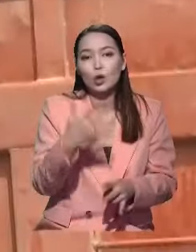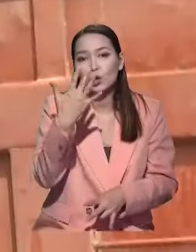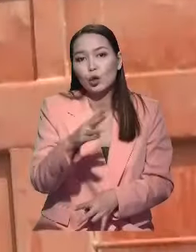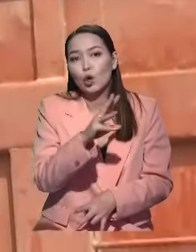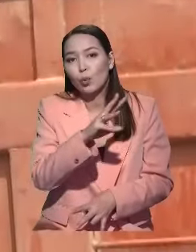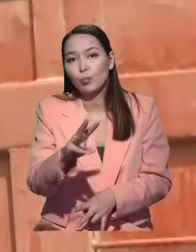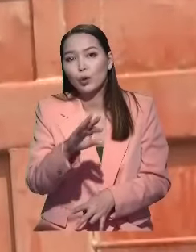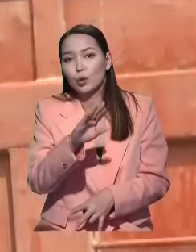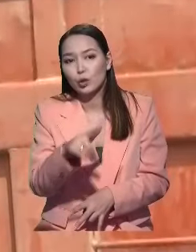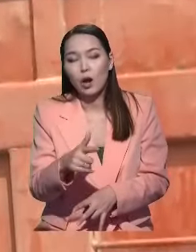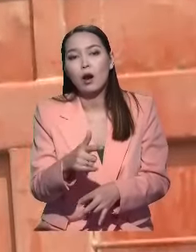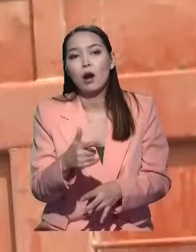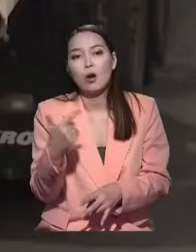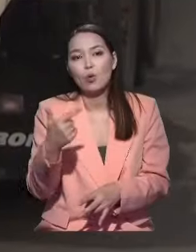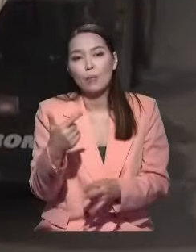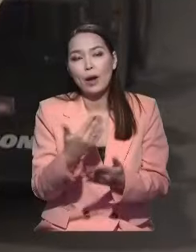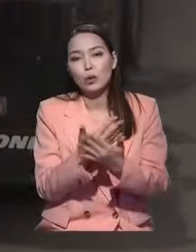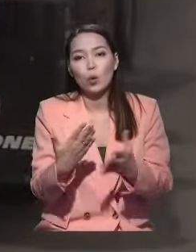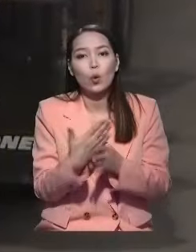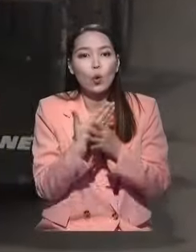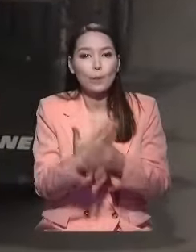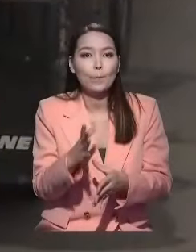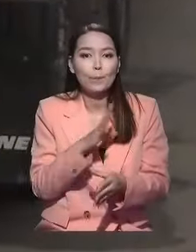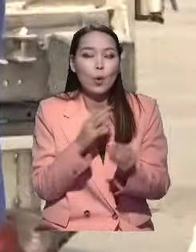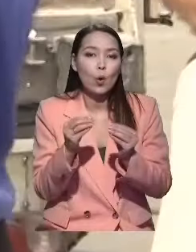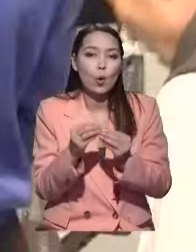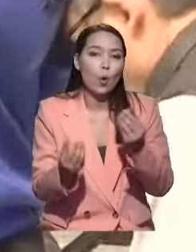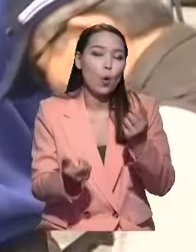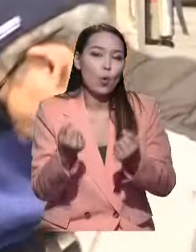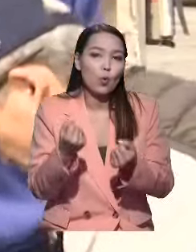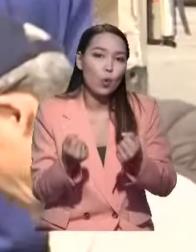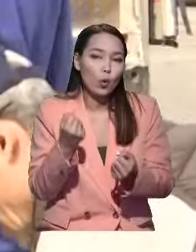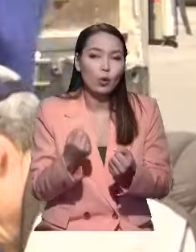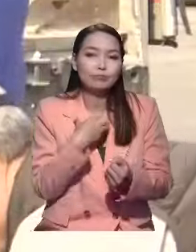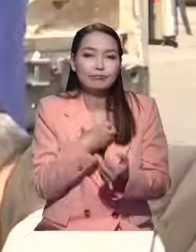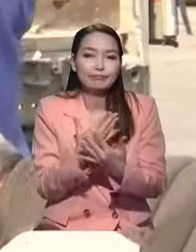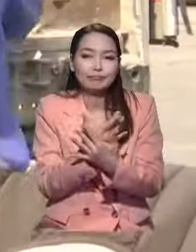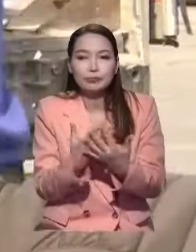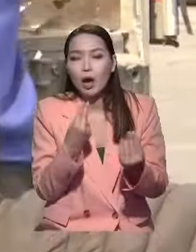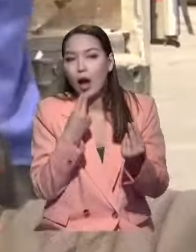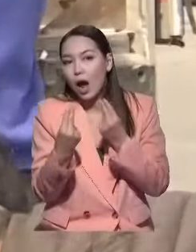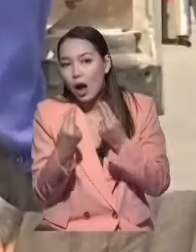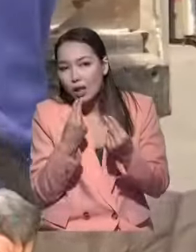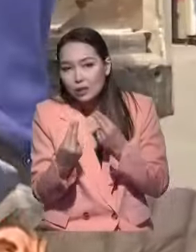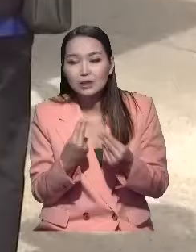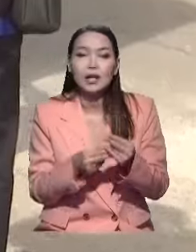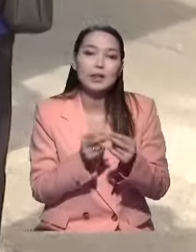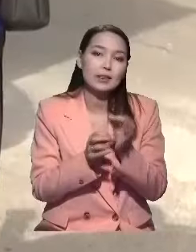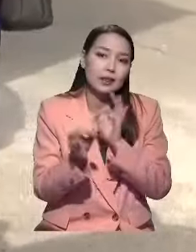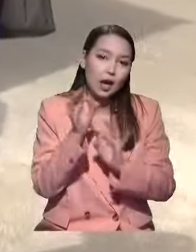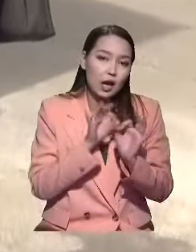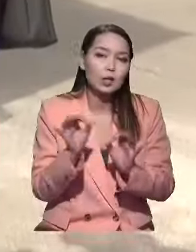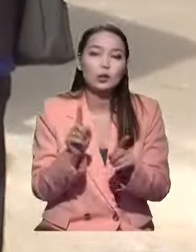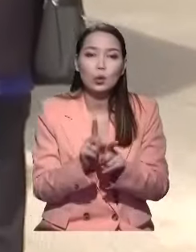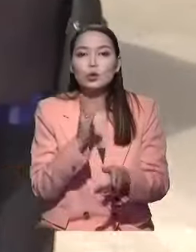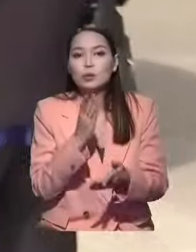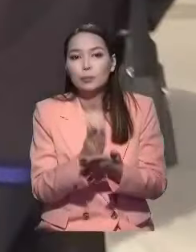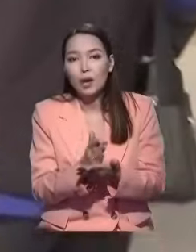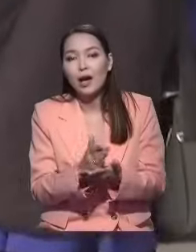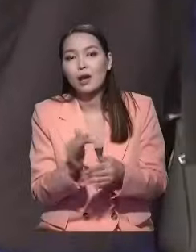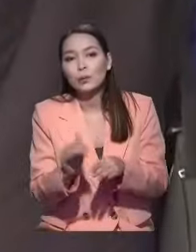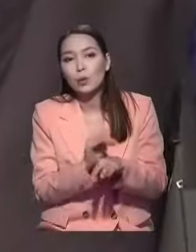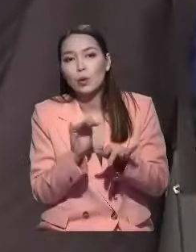миллион теңгеден асатын гуманитарлық көмек көрсетті. 10 көлікте тұрмысқа қажетті заттардан өзге азық-түлік пен дәрі-дәрмектер бар. Бұл игі